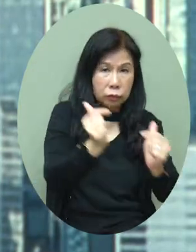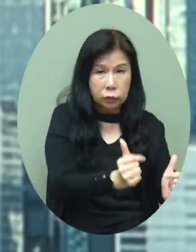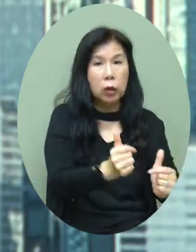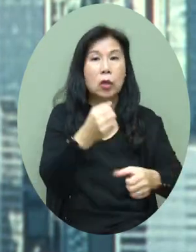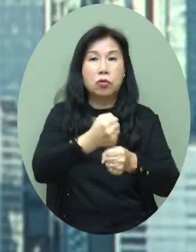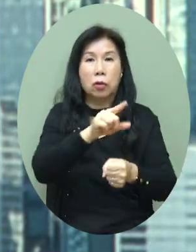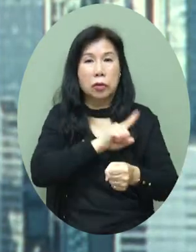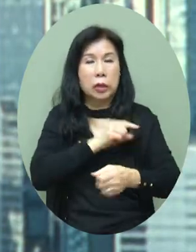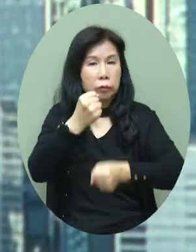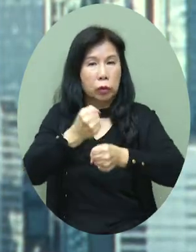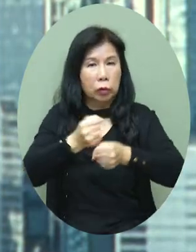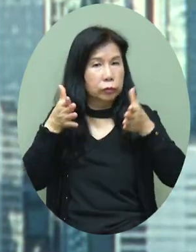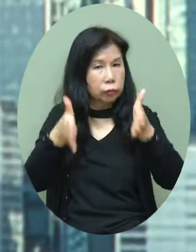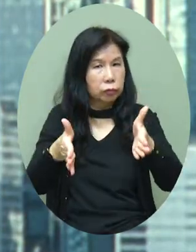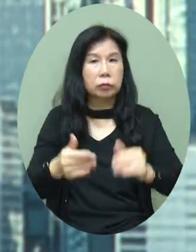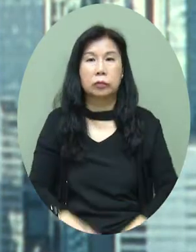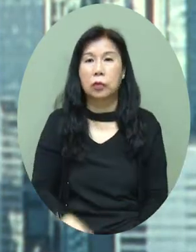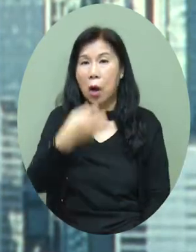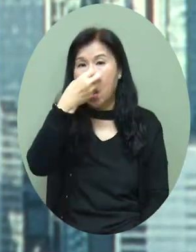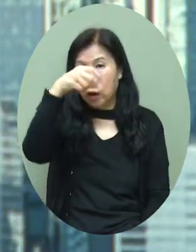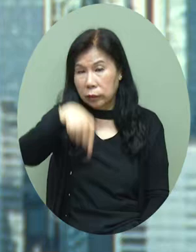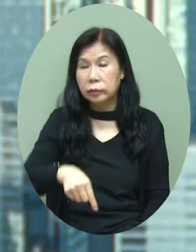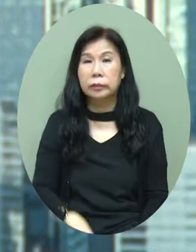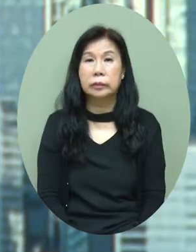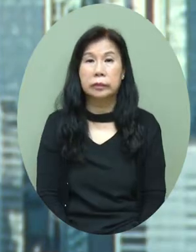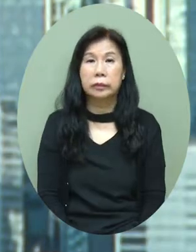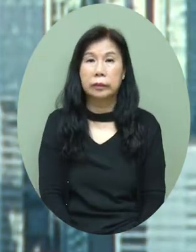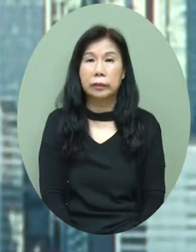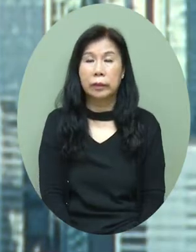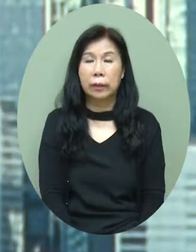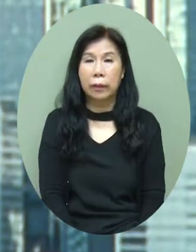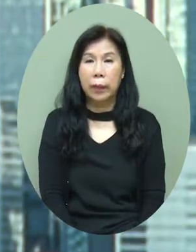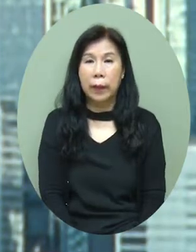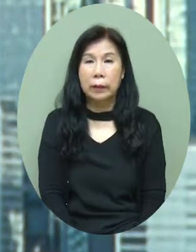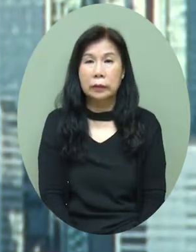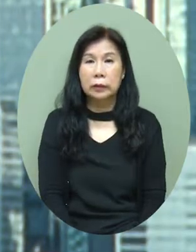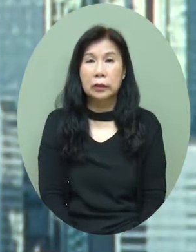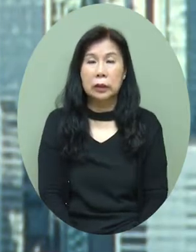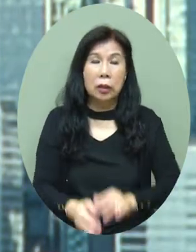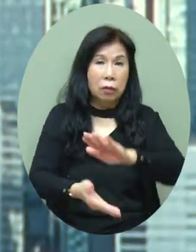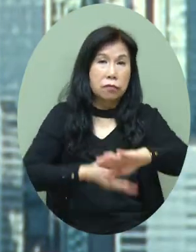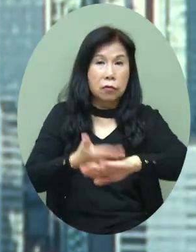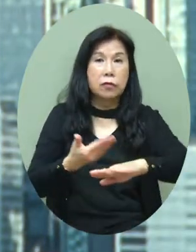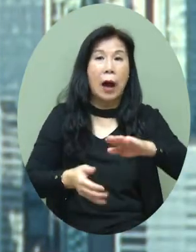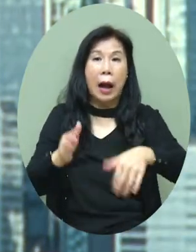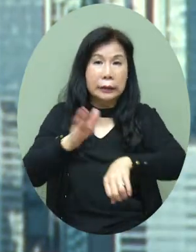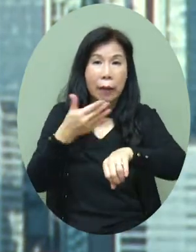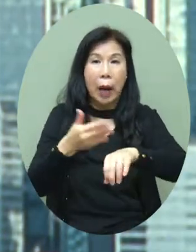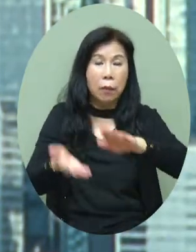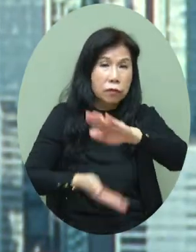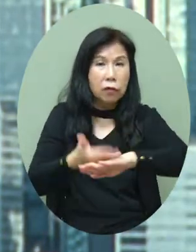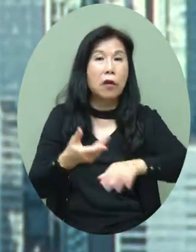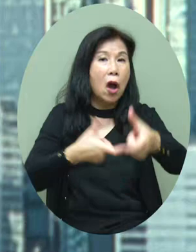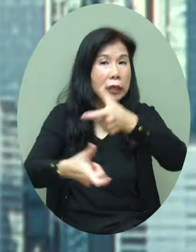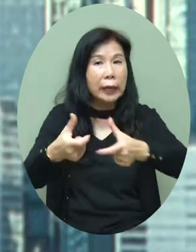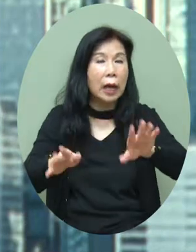好我哋嘅工作嘅。尤其是香港而家係喺我哋喺一個復原嘅路上啦，我哋都見到我哋嘅經濟慢慢復